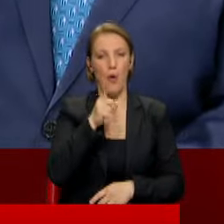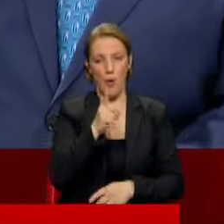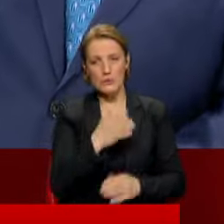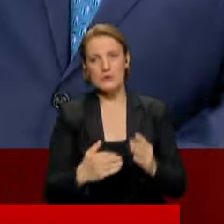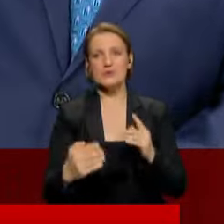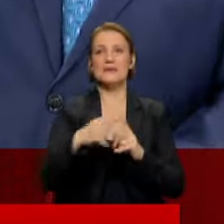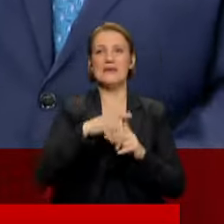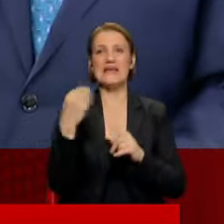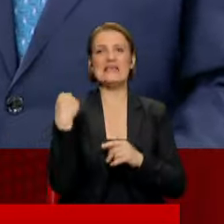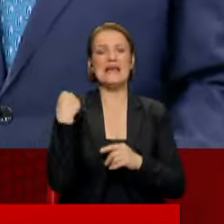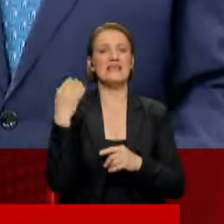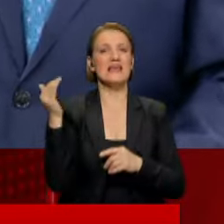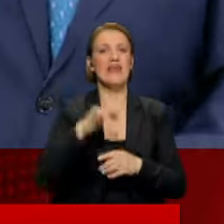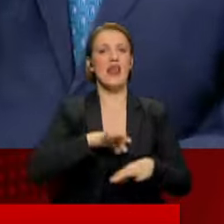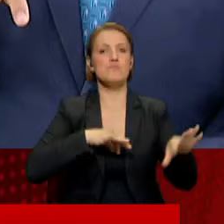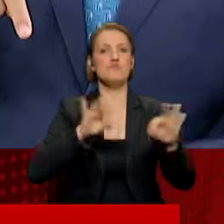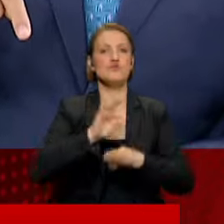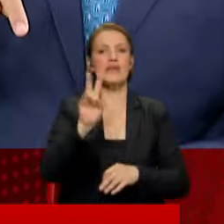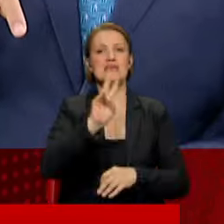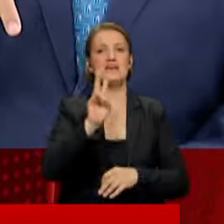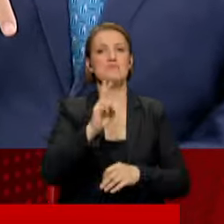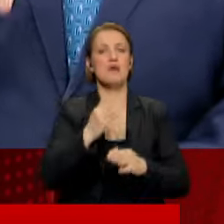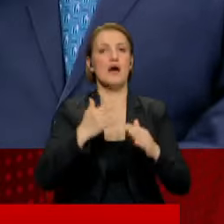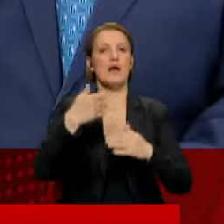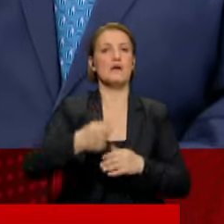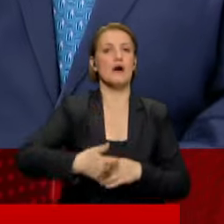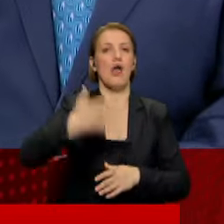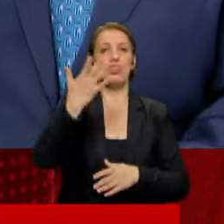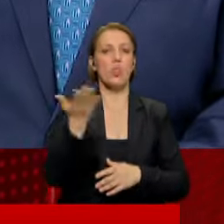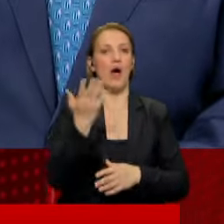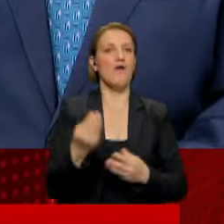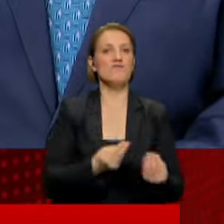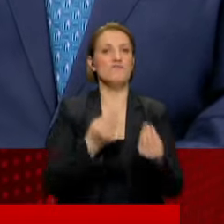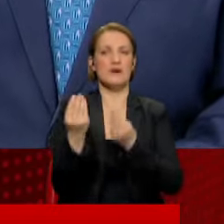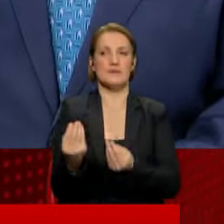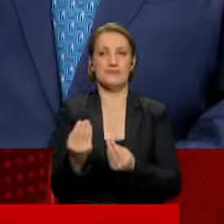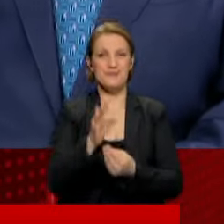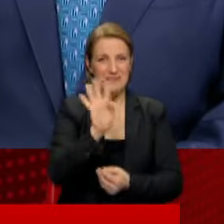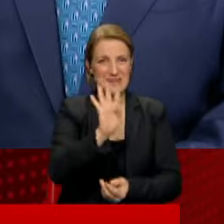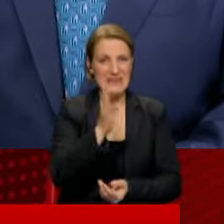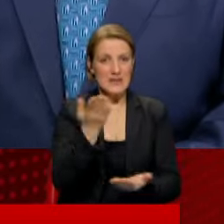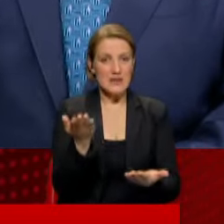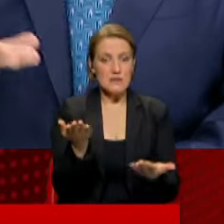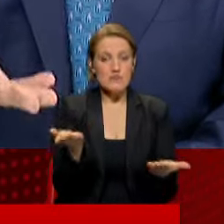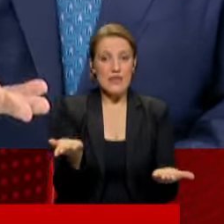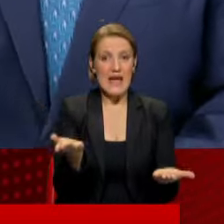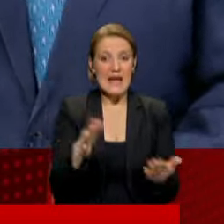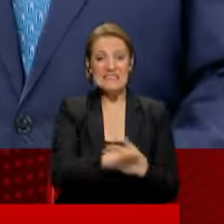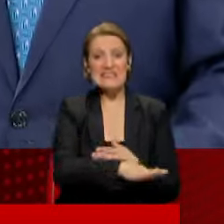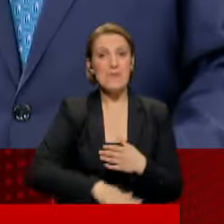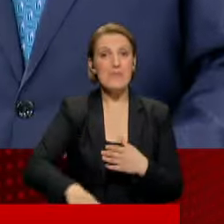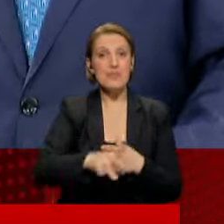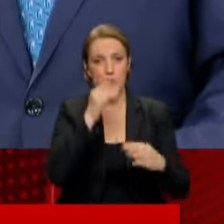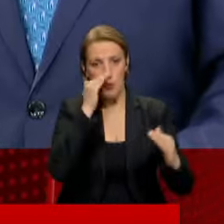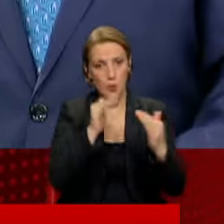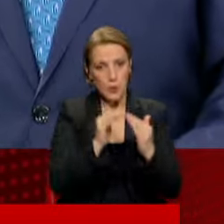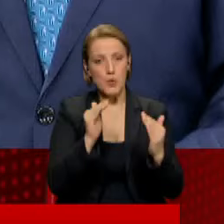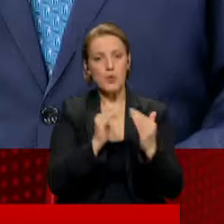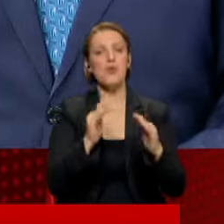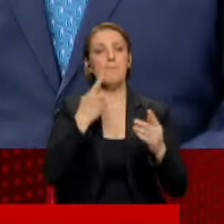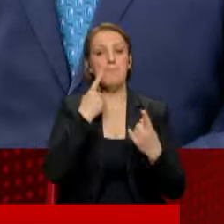üzerine yeni gelen müteahhide 20 kat daha verilmiş 40 kat Mesela bu ne ya bu zemin buna uygun mu değil mi buna